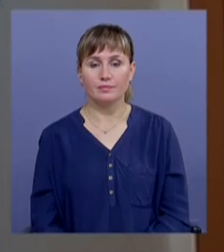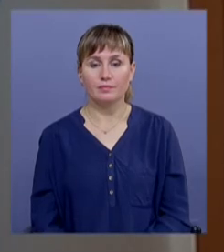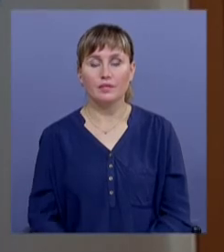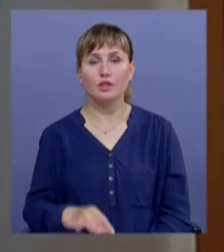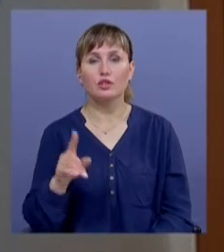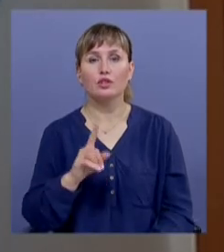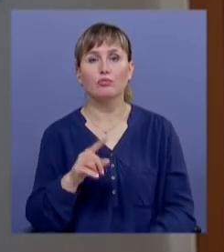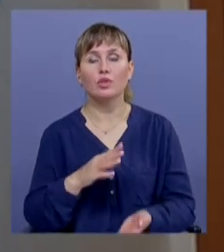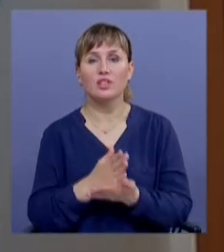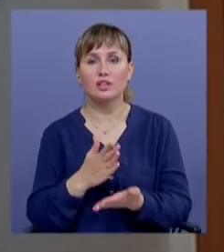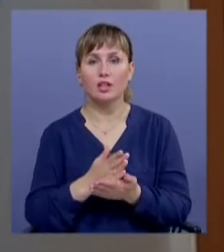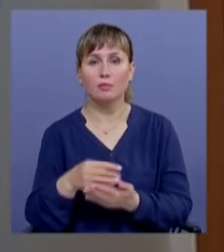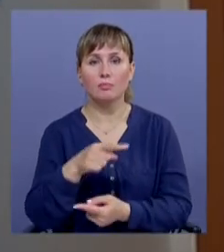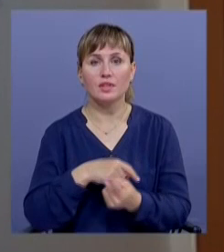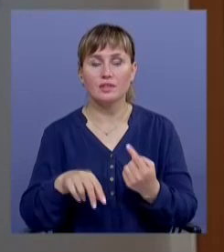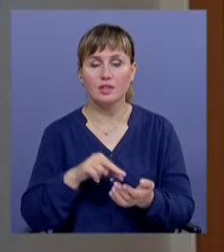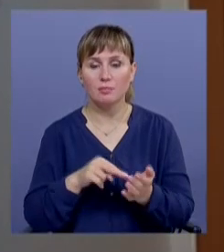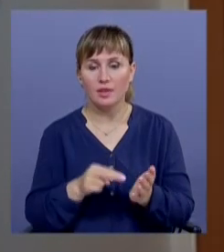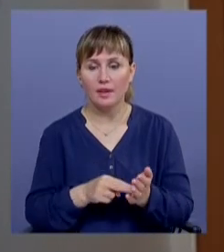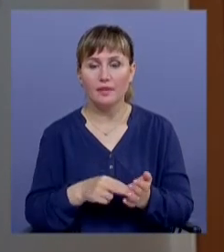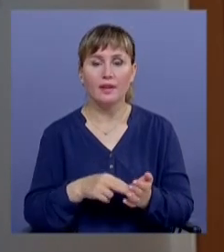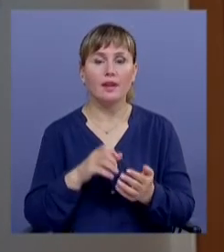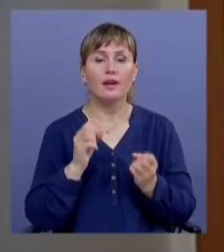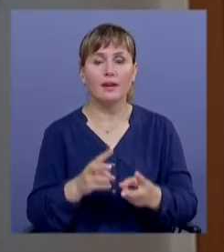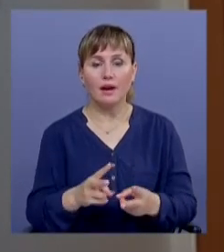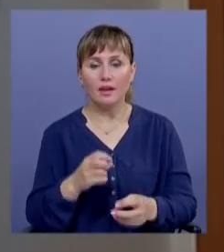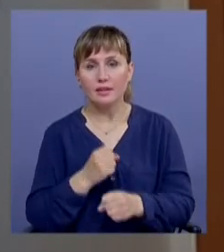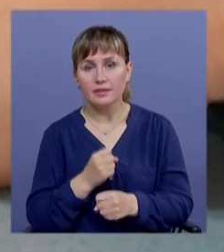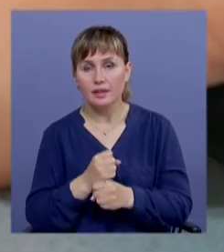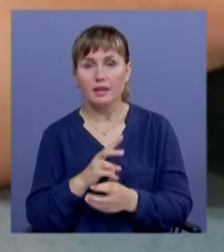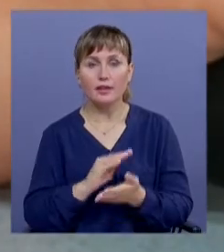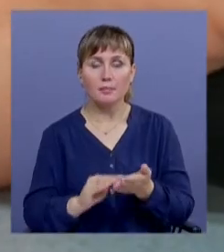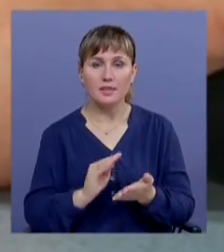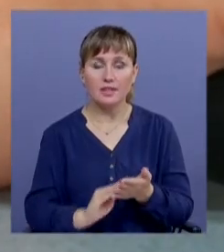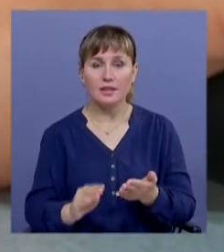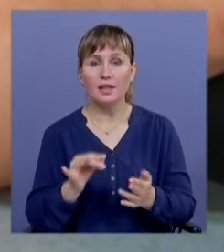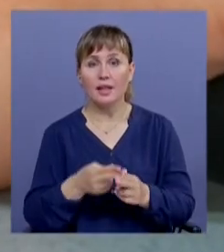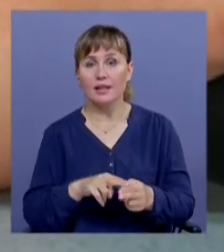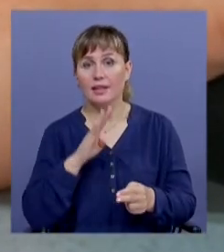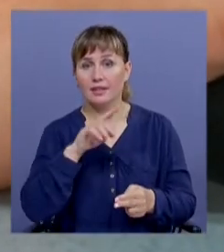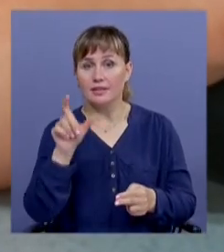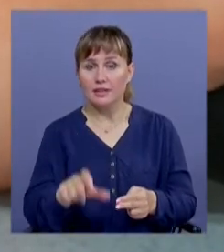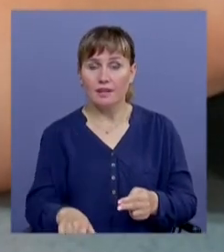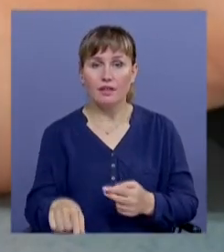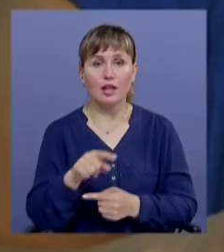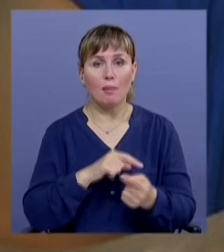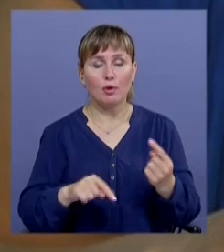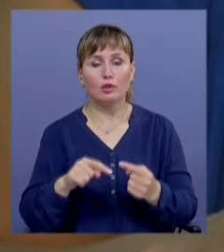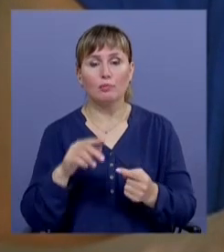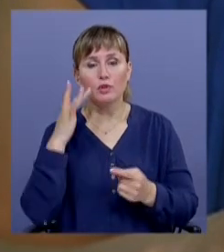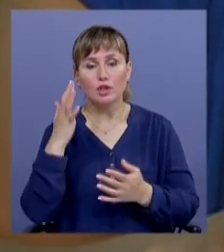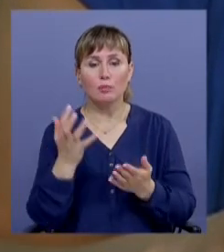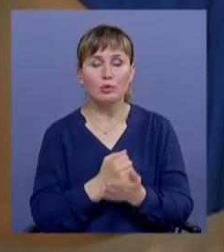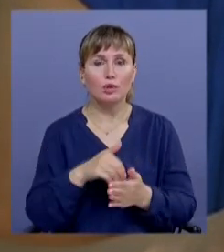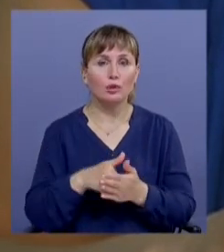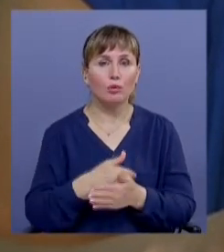состоит? Как его формировать? Как его написать? А вот Альбина Амренова, наоборот, мечтала получить